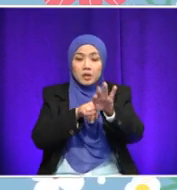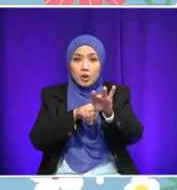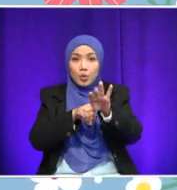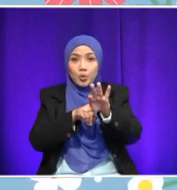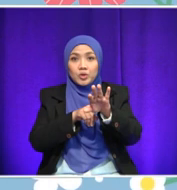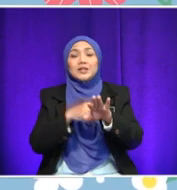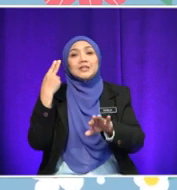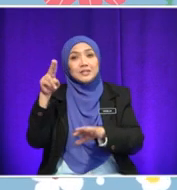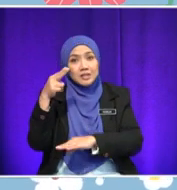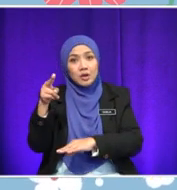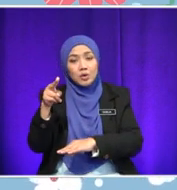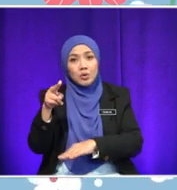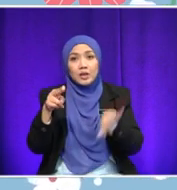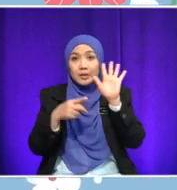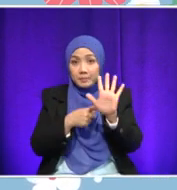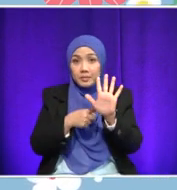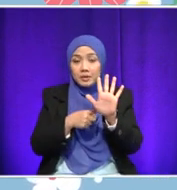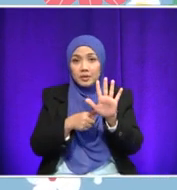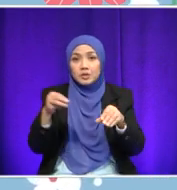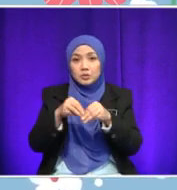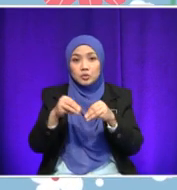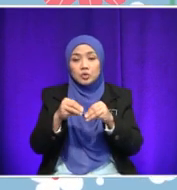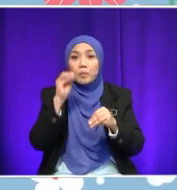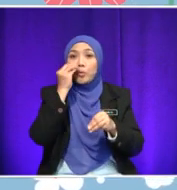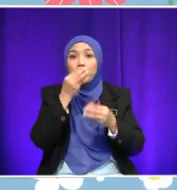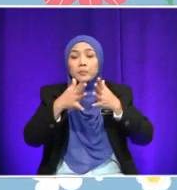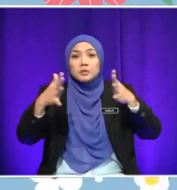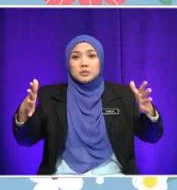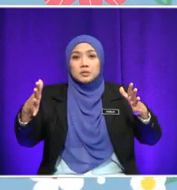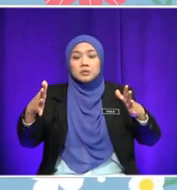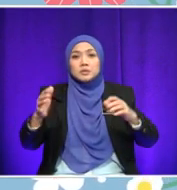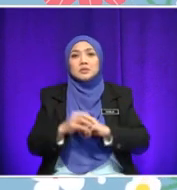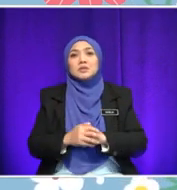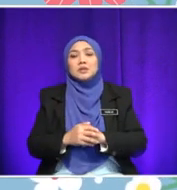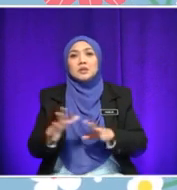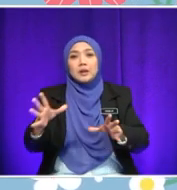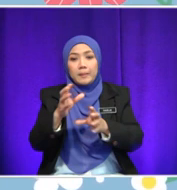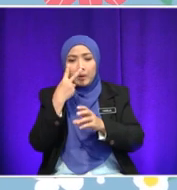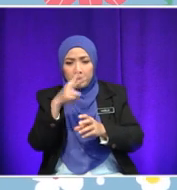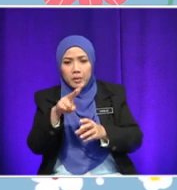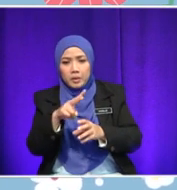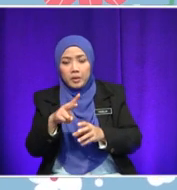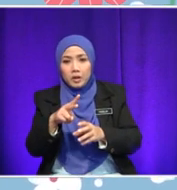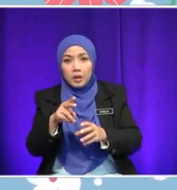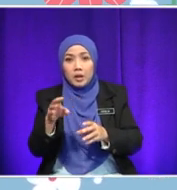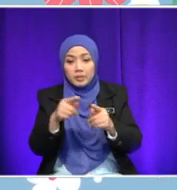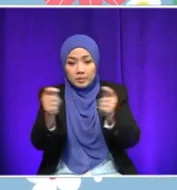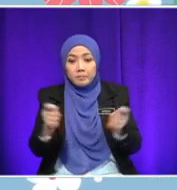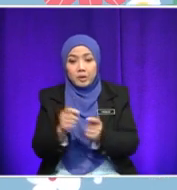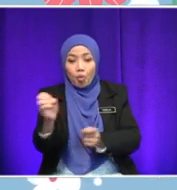langkah kelima cucuk bunga besar bagi penuhi ruang khusus sehingga nampak bulat dan tempat kosong lagi aja